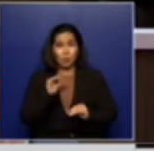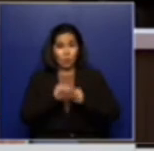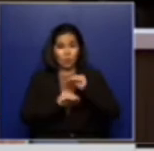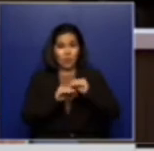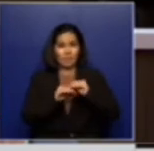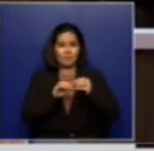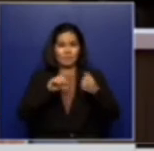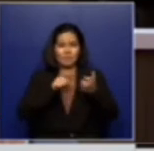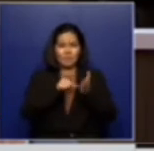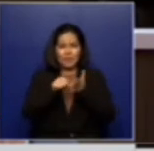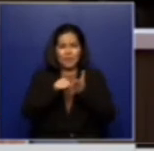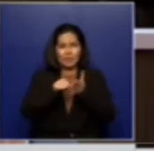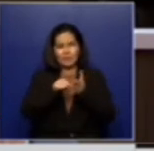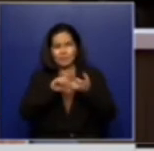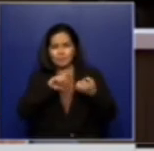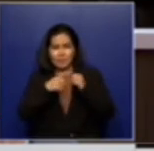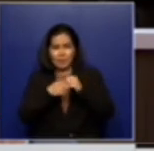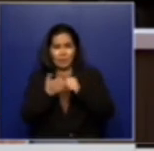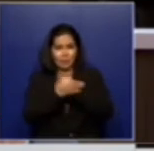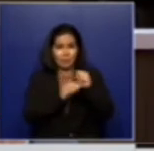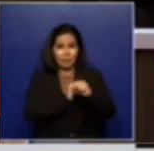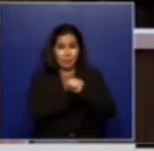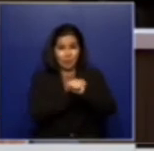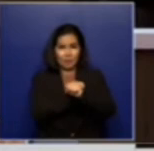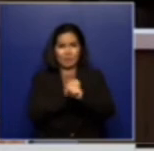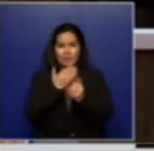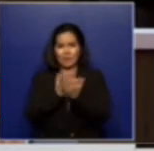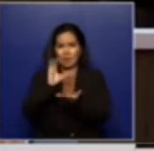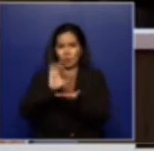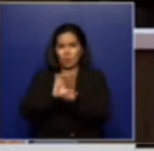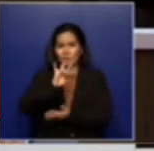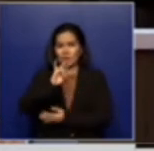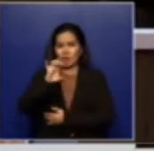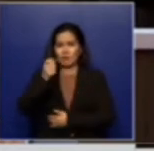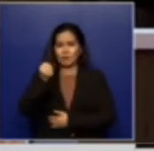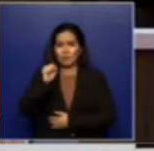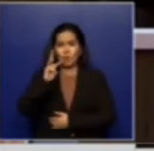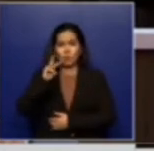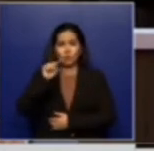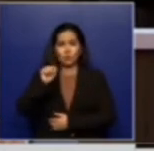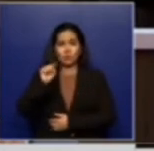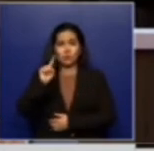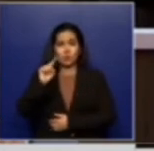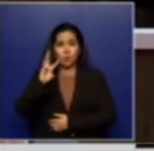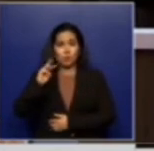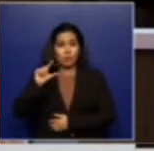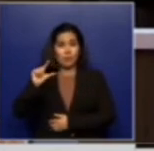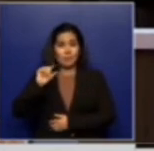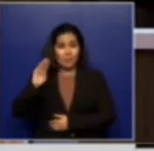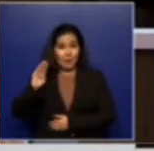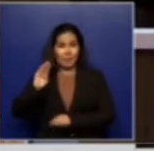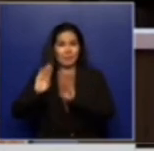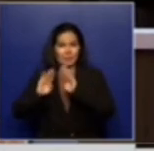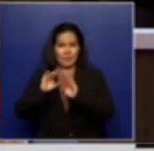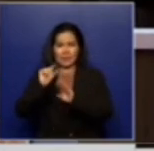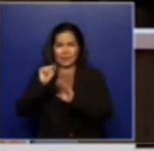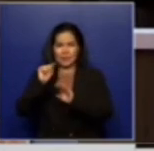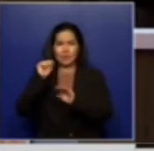โครงการป้องกันแก้ไขยาเสพติดได้รับการจัดสรรมาร70016.16ล้านบาทซึ่งคิดเป็น 21.8